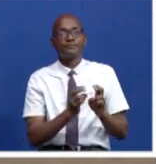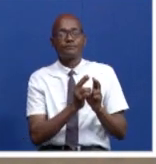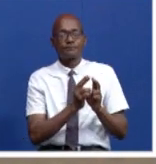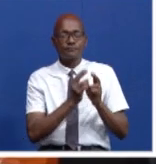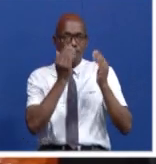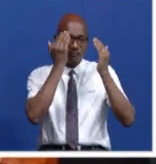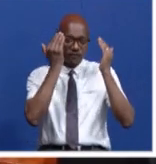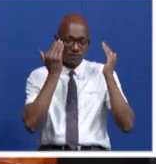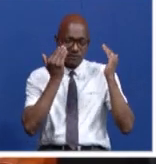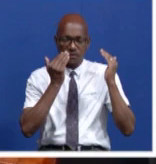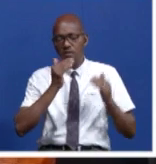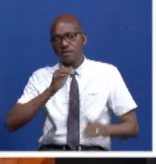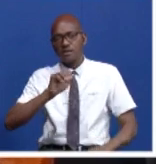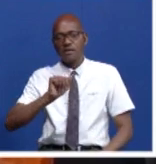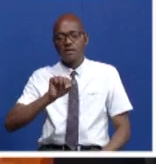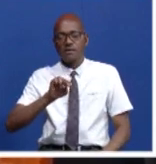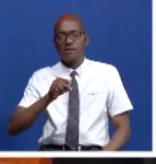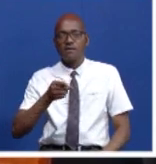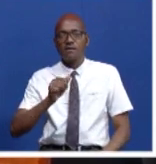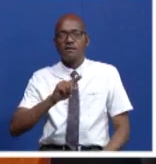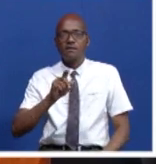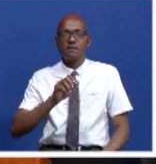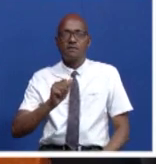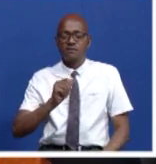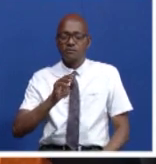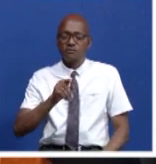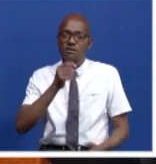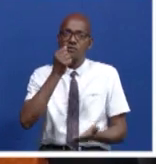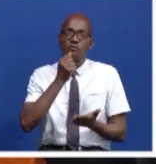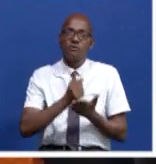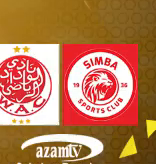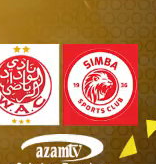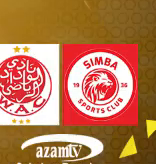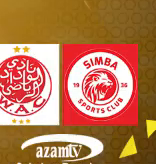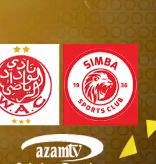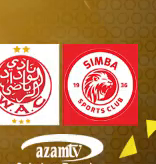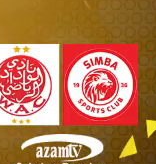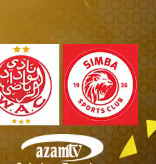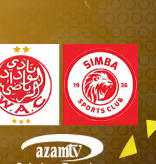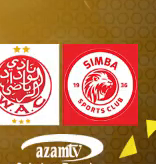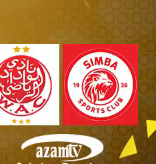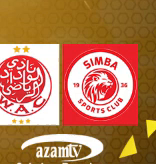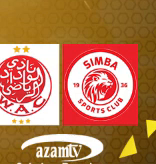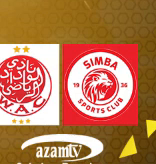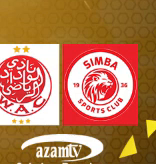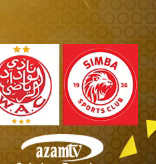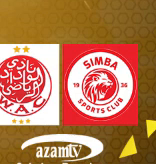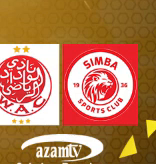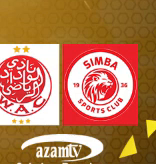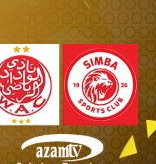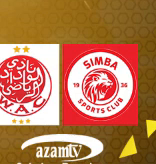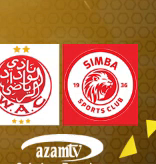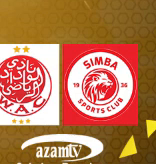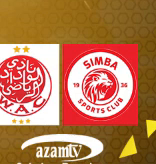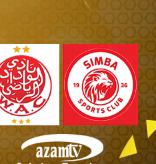jaji angaza mwipopo kwa ajili ya kutolewa uamuzi mdogo ikiwa mshtakiwa Patrick masi Ana Kesi ya kujibu